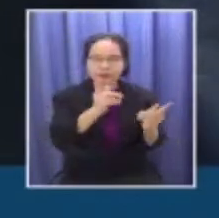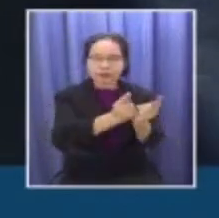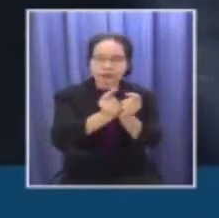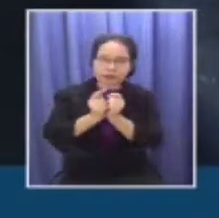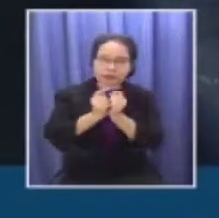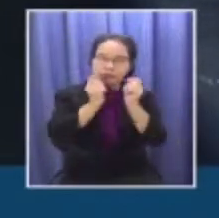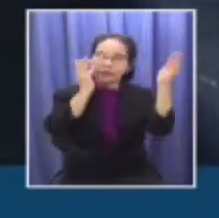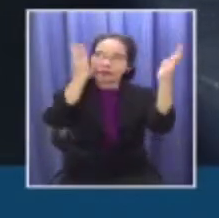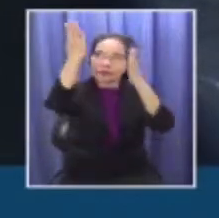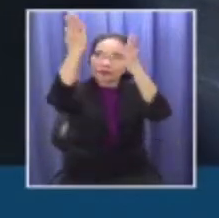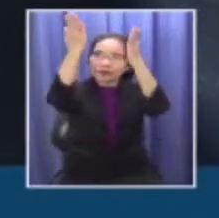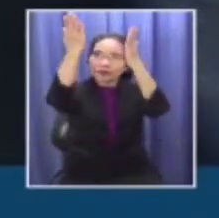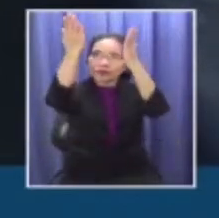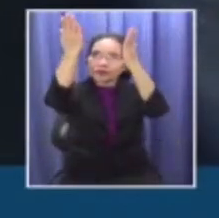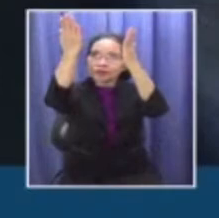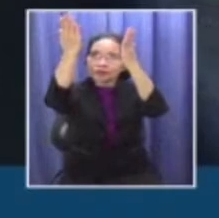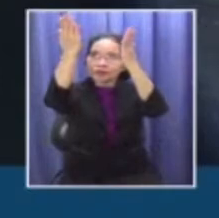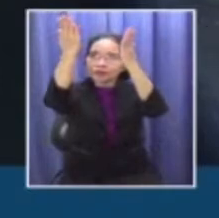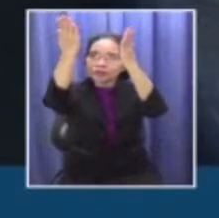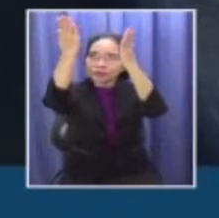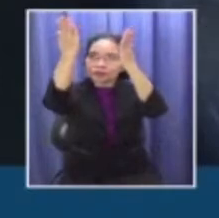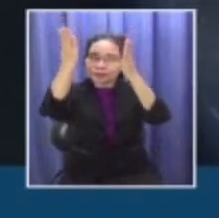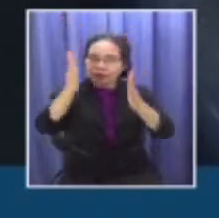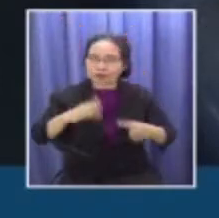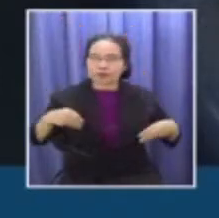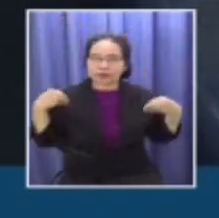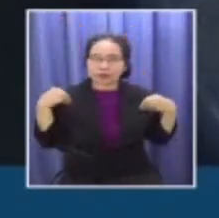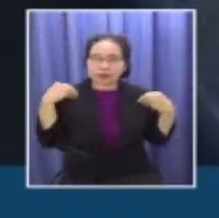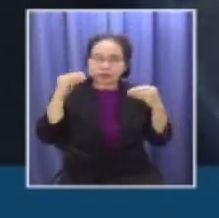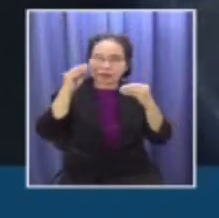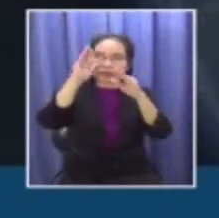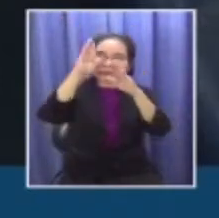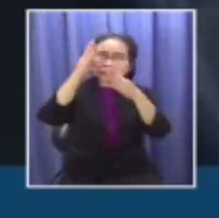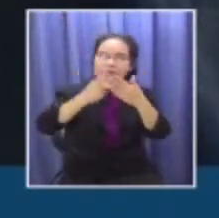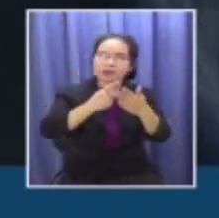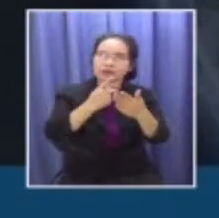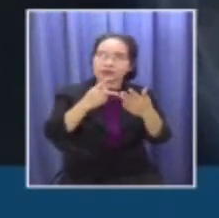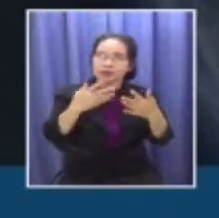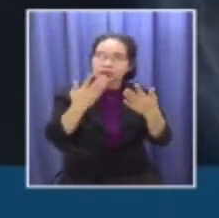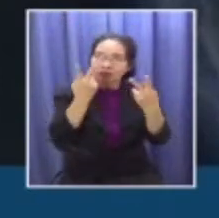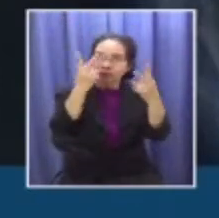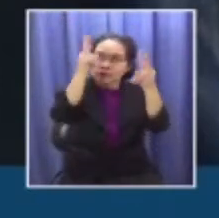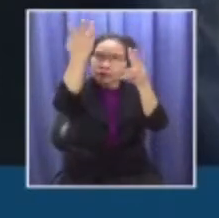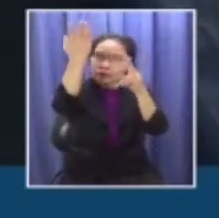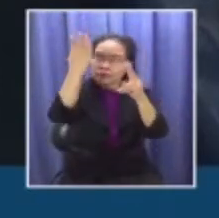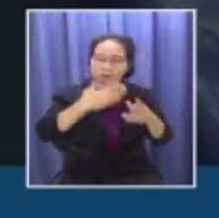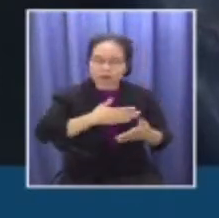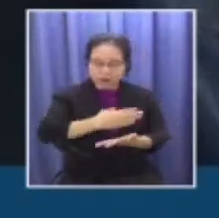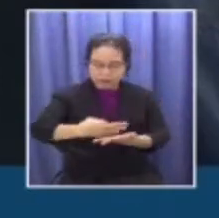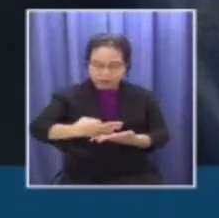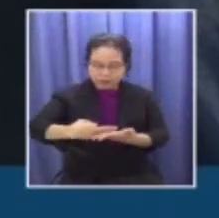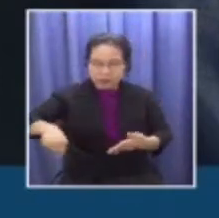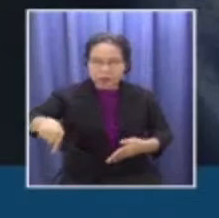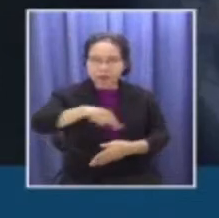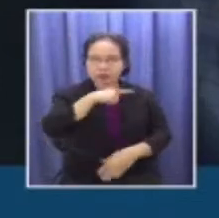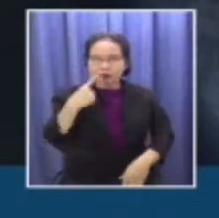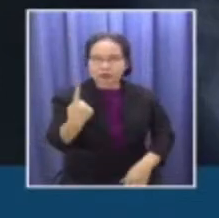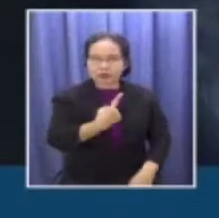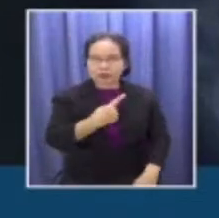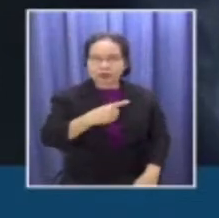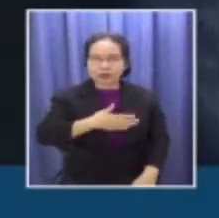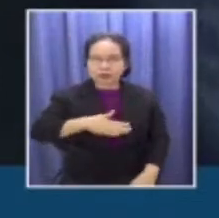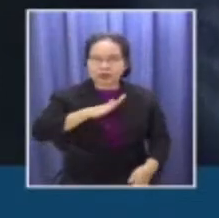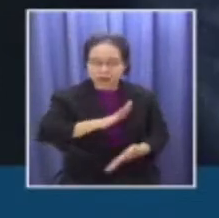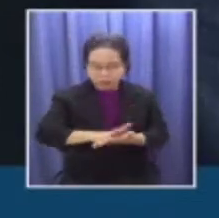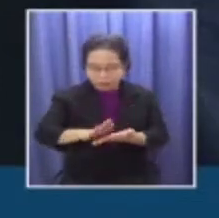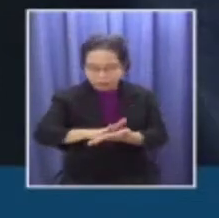yɛsrɛ wo sɛ daa yɛ yɛn adom na yɛatumi adi wo mmaransɛm so.